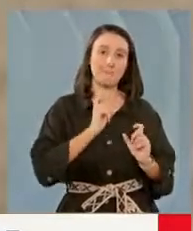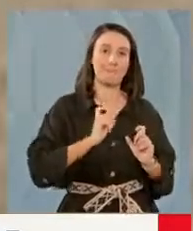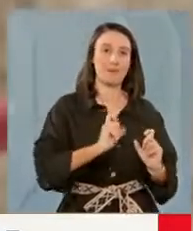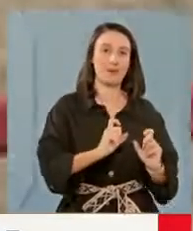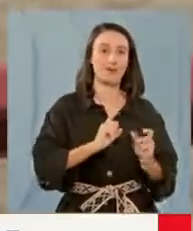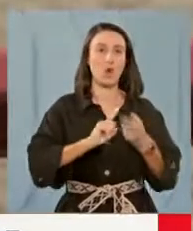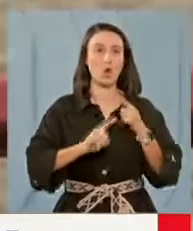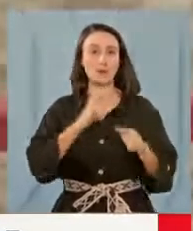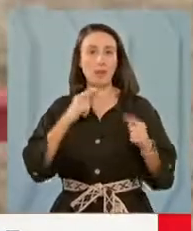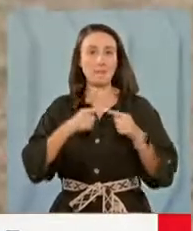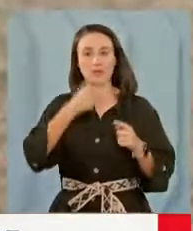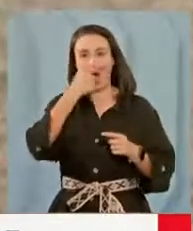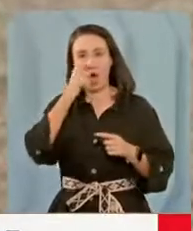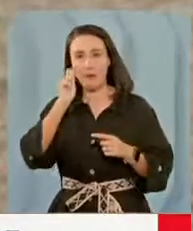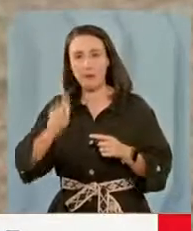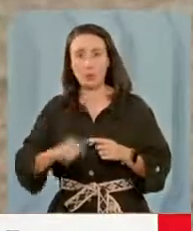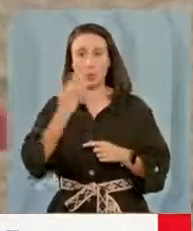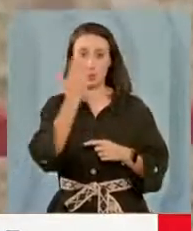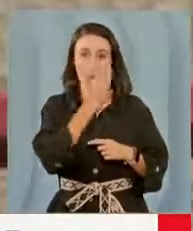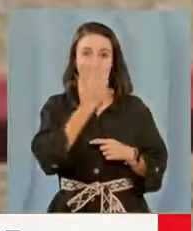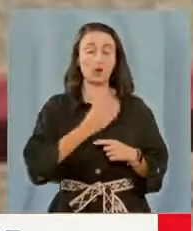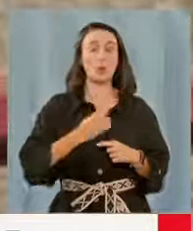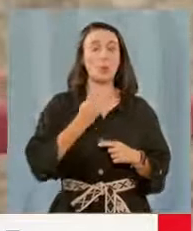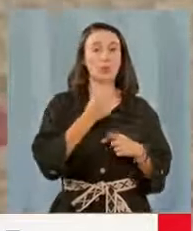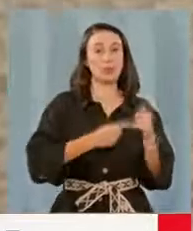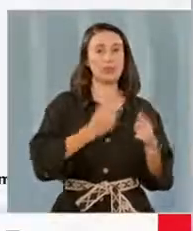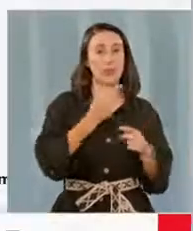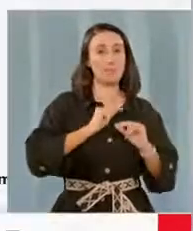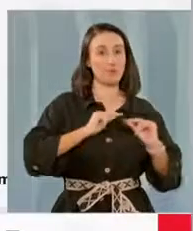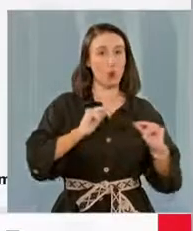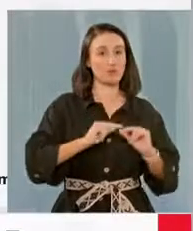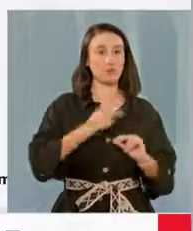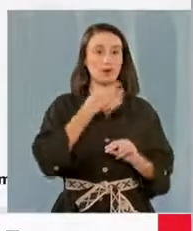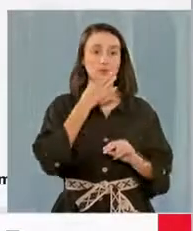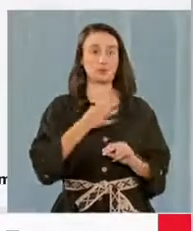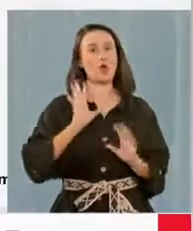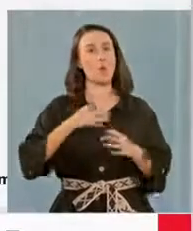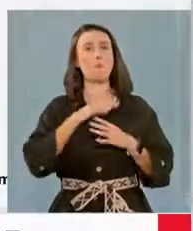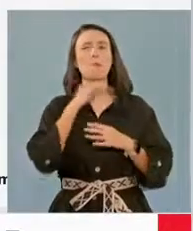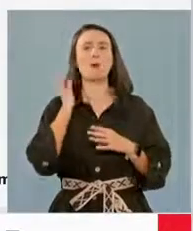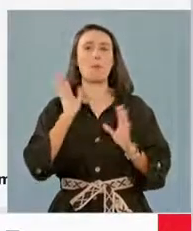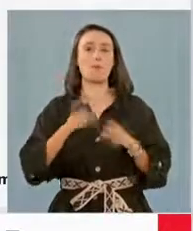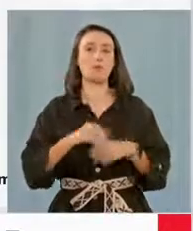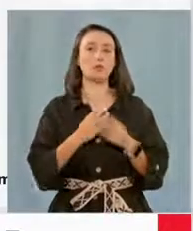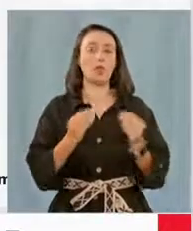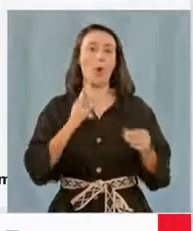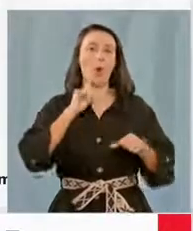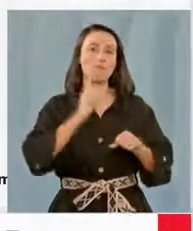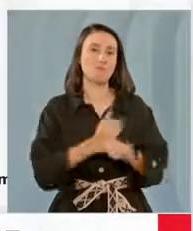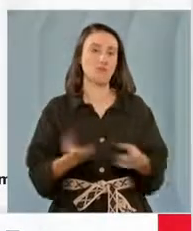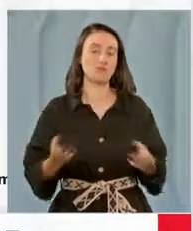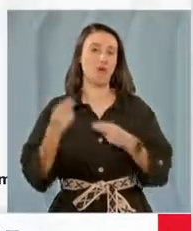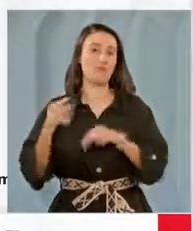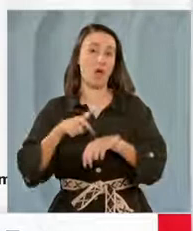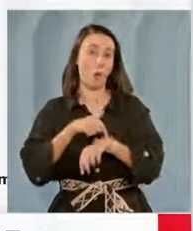și combaterea abandonului școlar. Mai mult, 1 din 3 cadre didactice afirmă că au prea multe obligații birocratice în afara